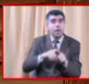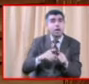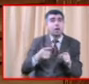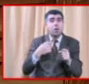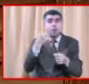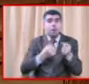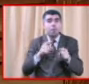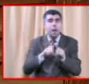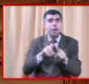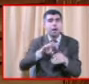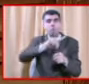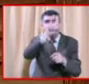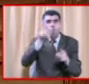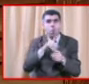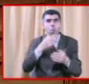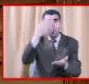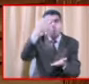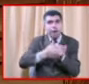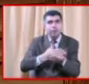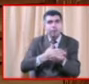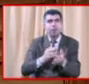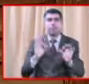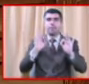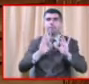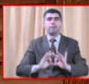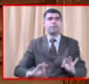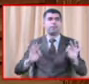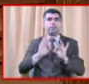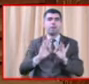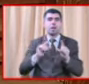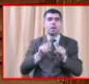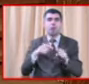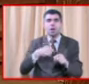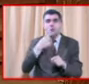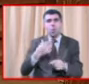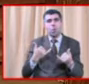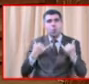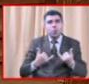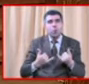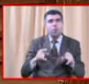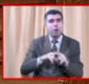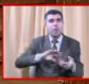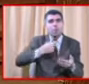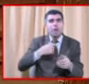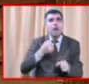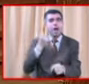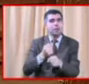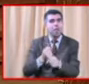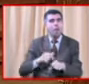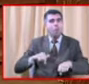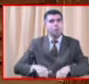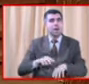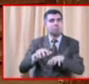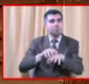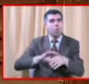ديال القيف او ممنوع باش تدوز. السيد الوزير، وكتقولوا لنا اليوم درتوا، ما درتوا والو، الغلب الله. المواطنين كيموتوا والله